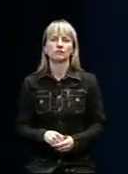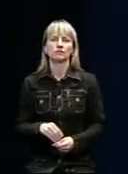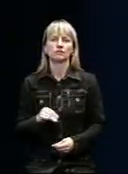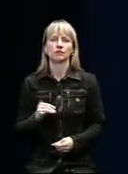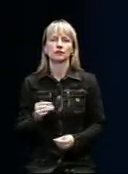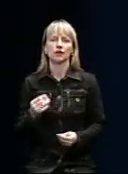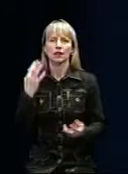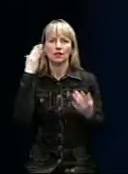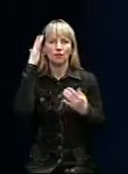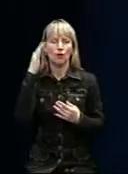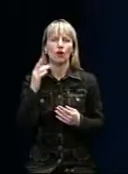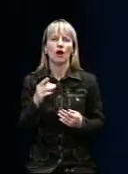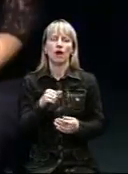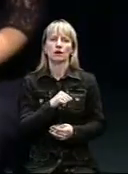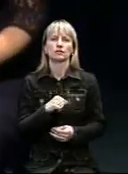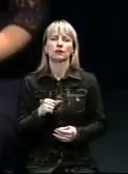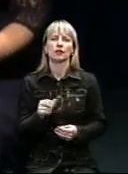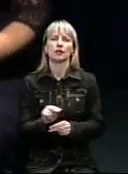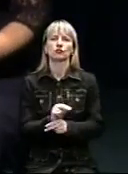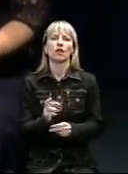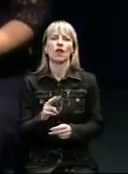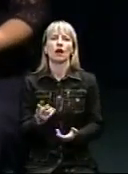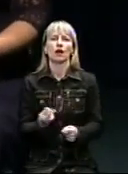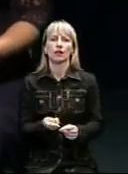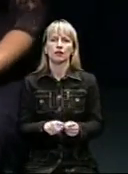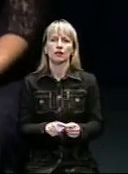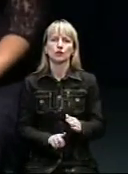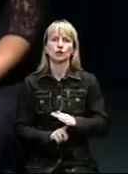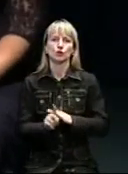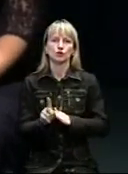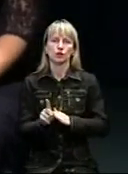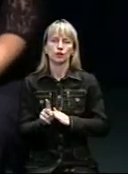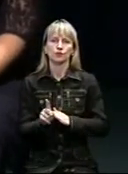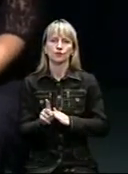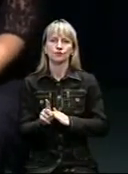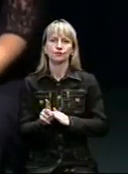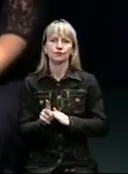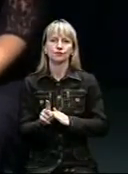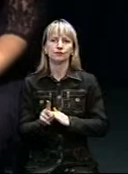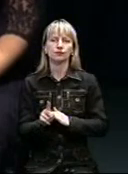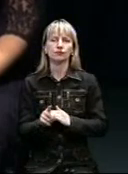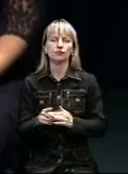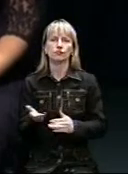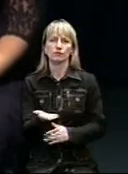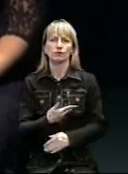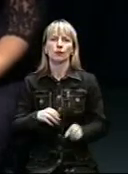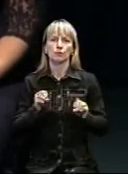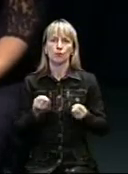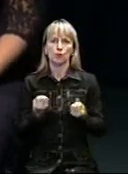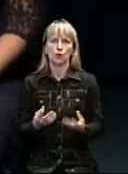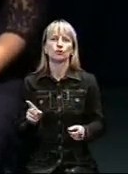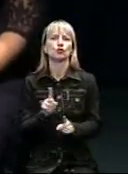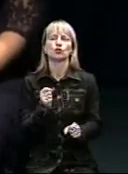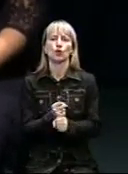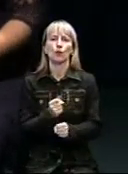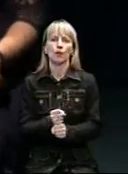якогось твору, а от, ну, саме терапія? Взагалі, спочатку мною це розумілося, що ми просто робимо, щось